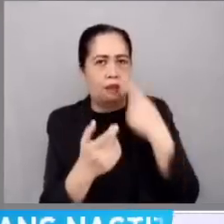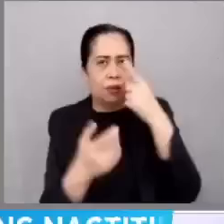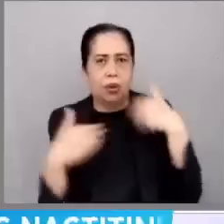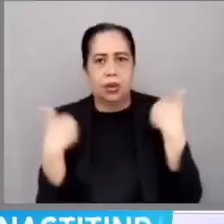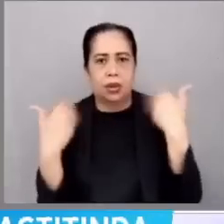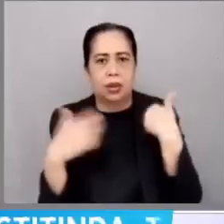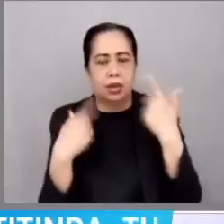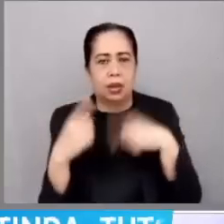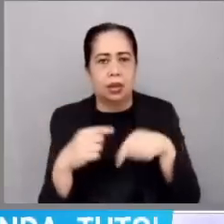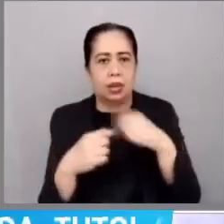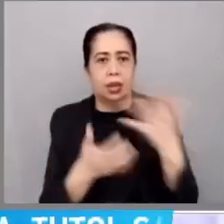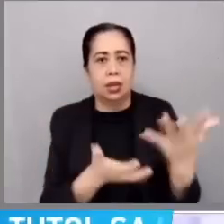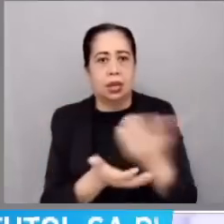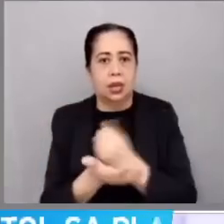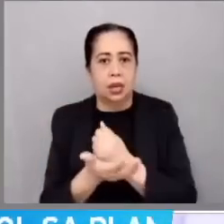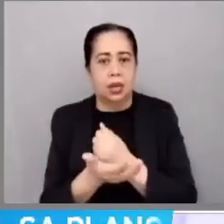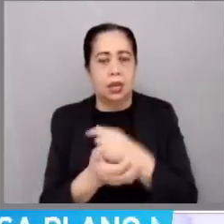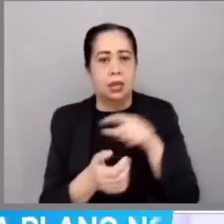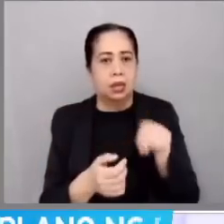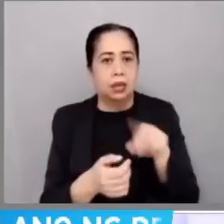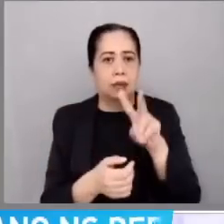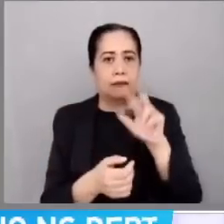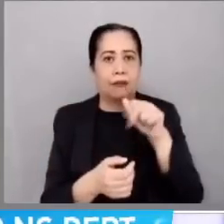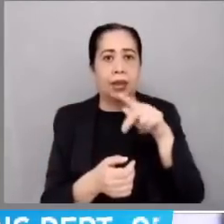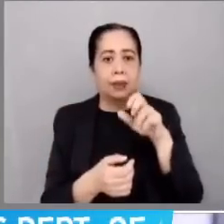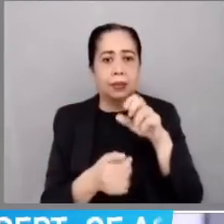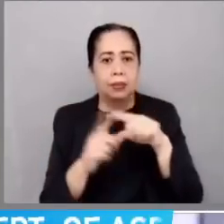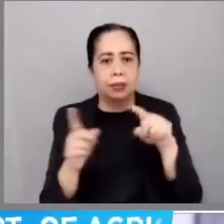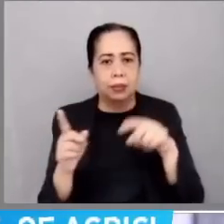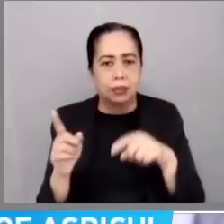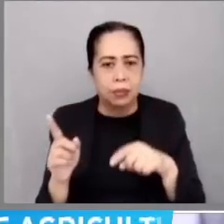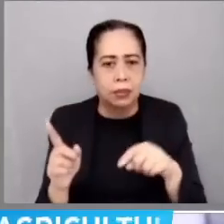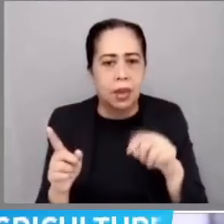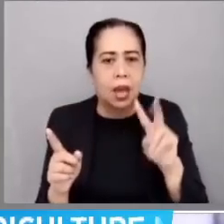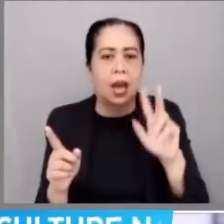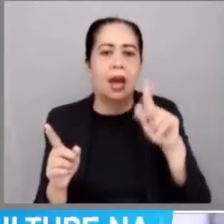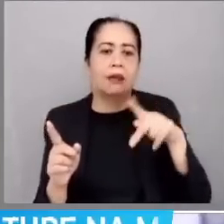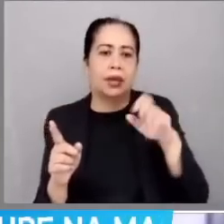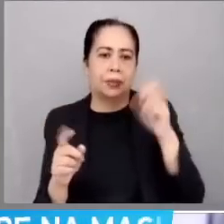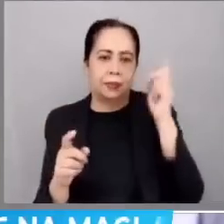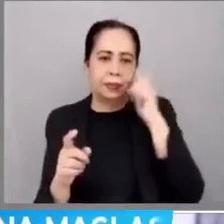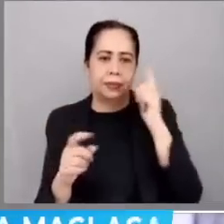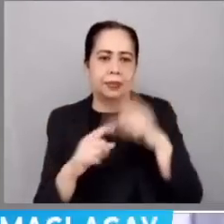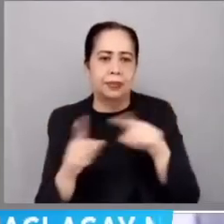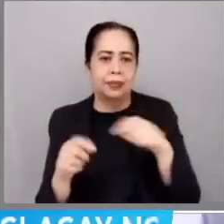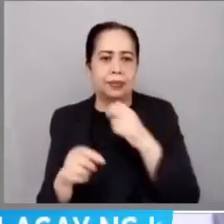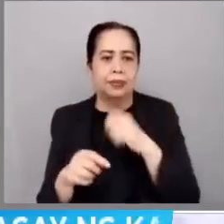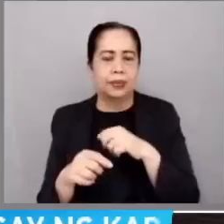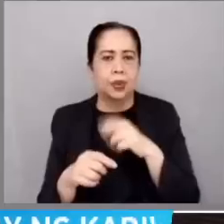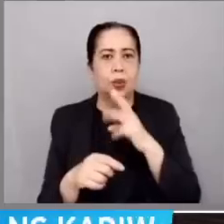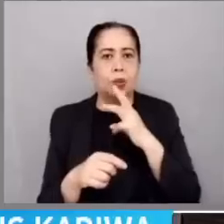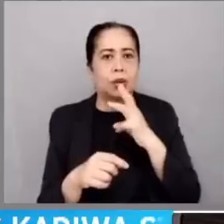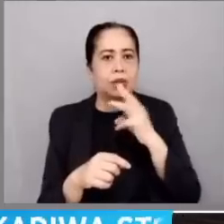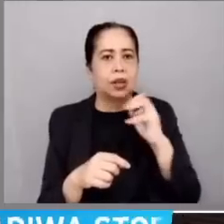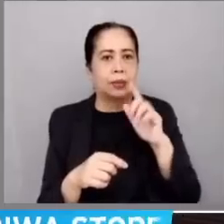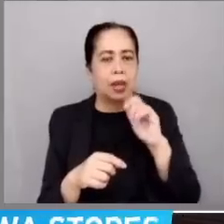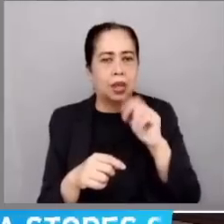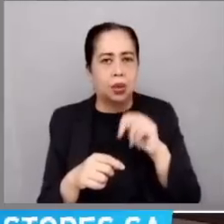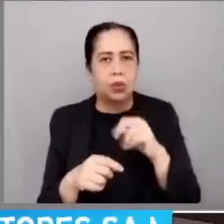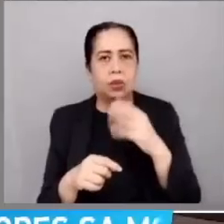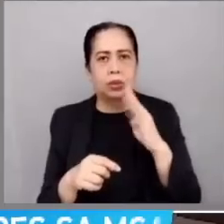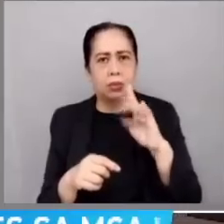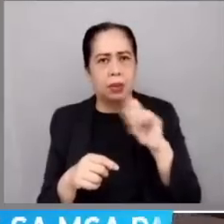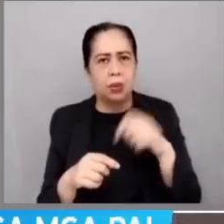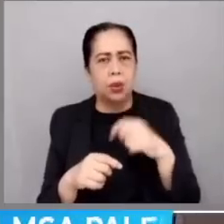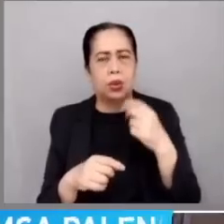mga nakumpiskang produkto sa vape shop, makukulay at ilan sa mga flavor ay halimbawa watermelon bubble sugar o strawberry